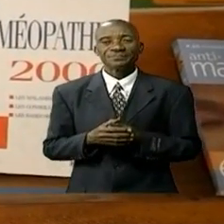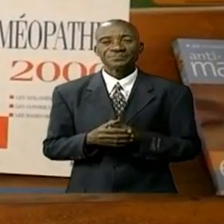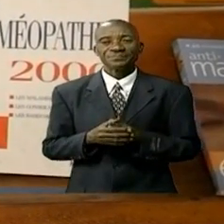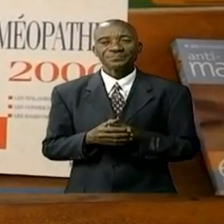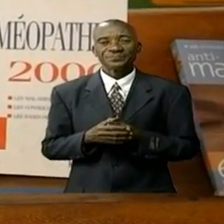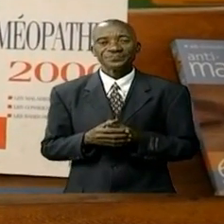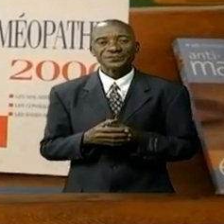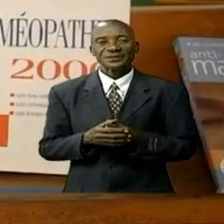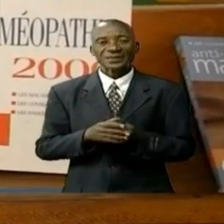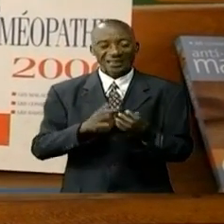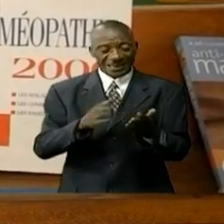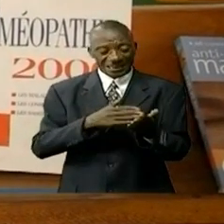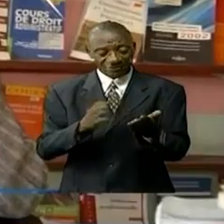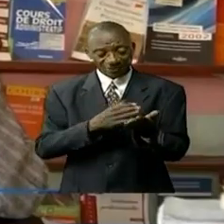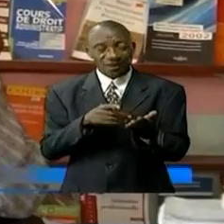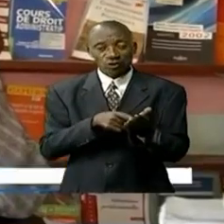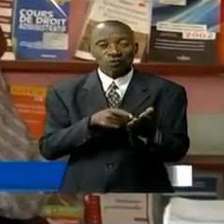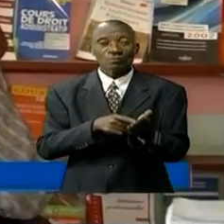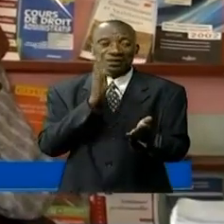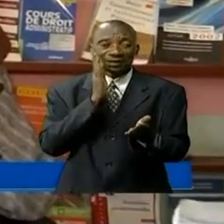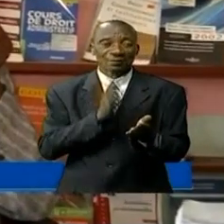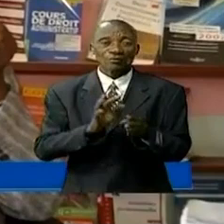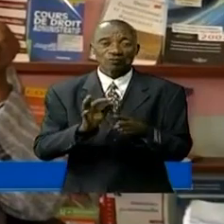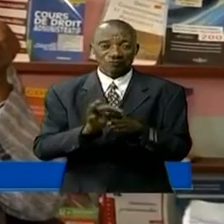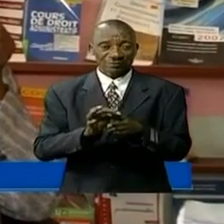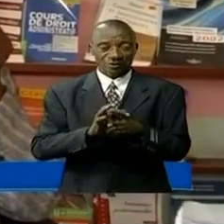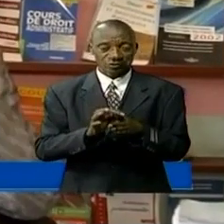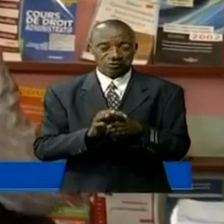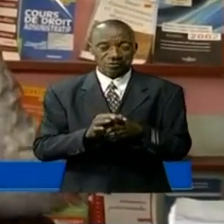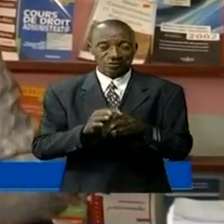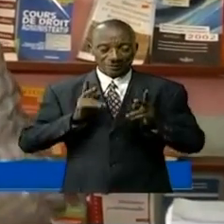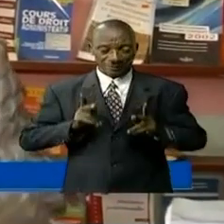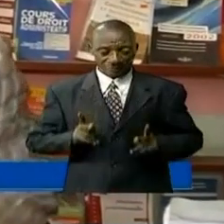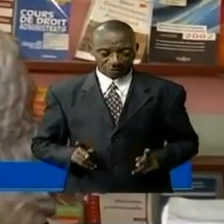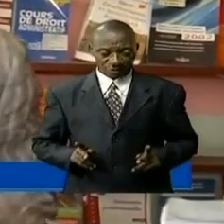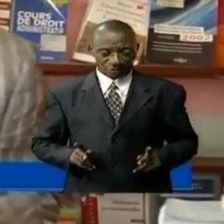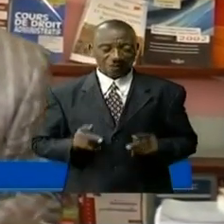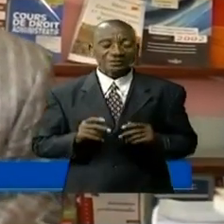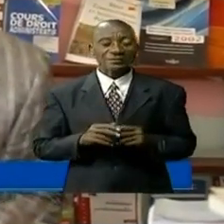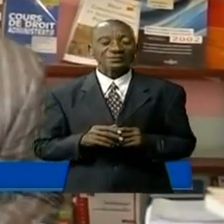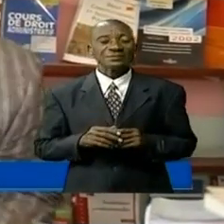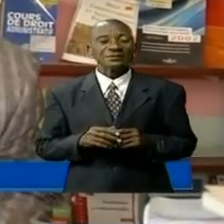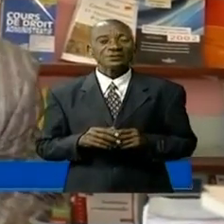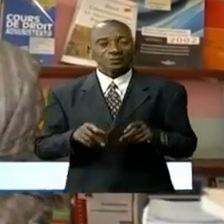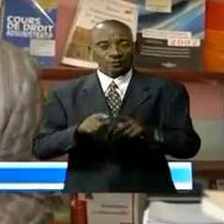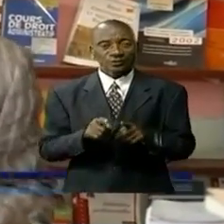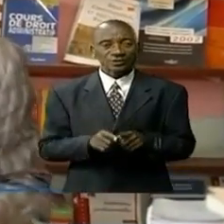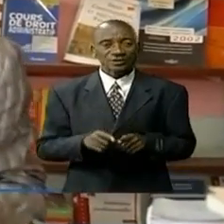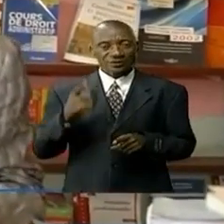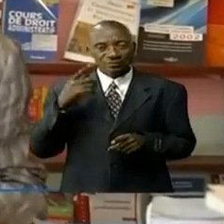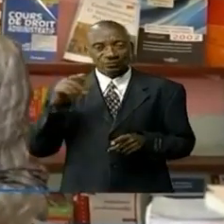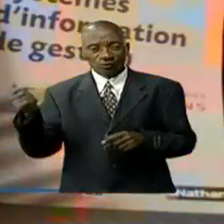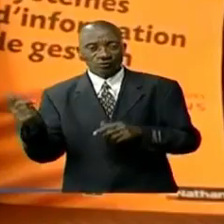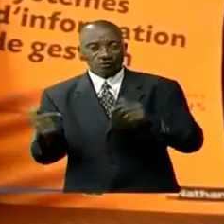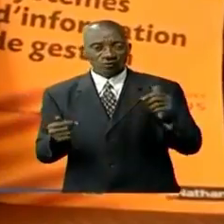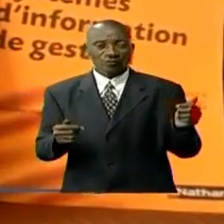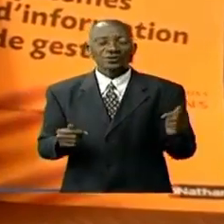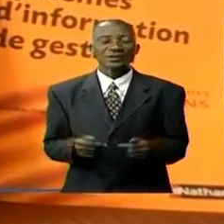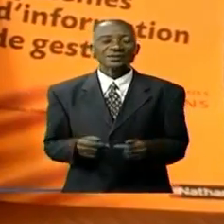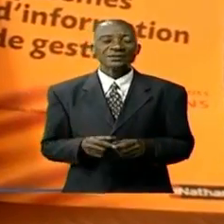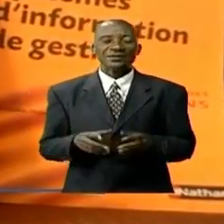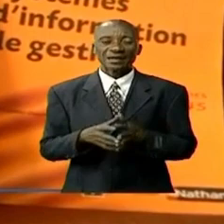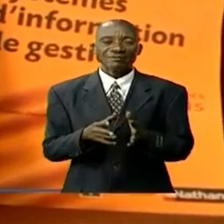la formation personnelle, à la formation à l'esprit critique, au jugement et à la responsabilité